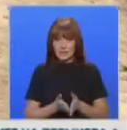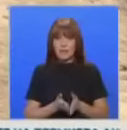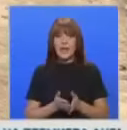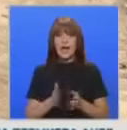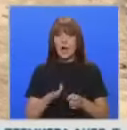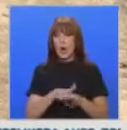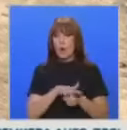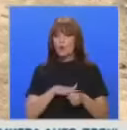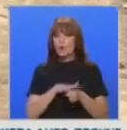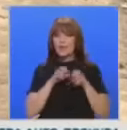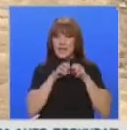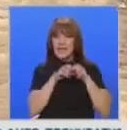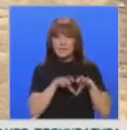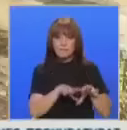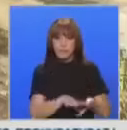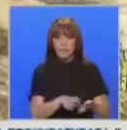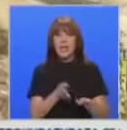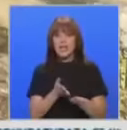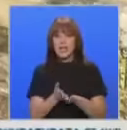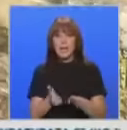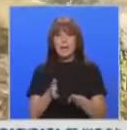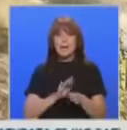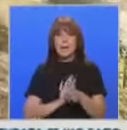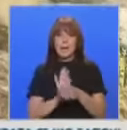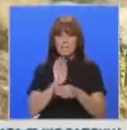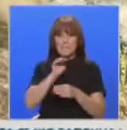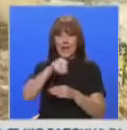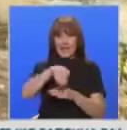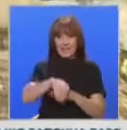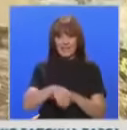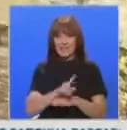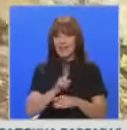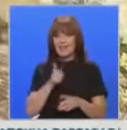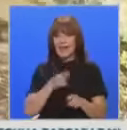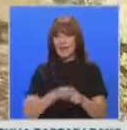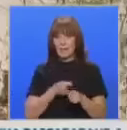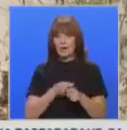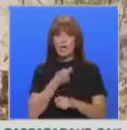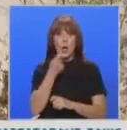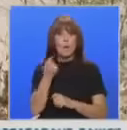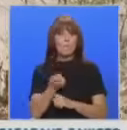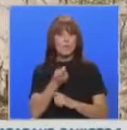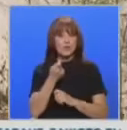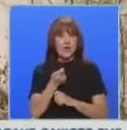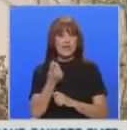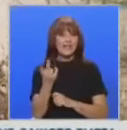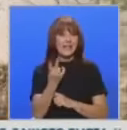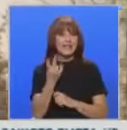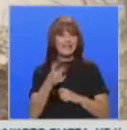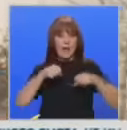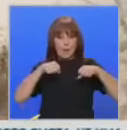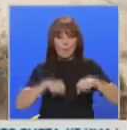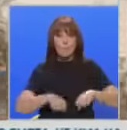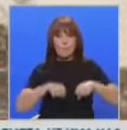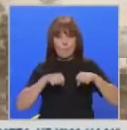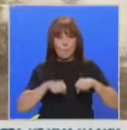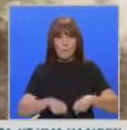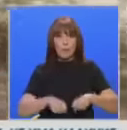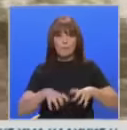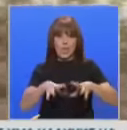Както основният изпускател, така и преливника на язовира не работят. Това налага пожарната с две помпи да го източва, за да се избегне риска